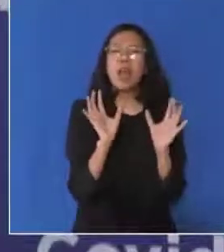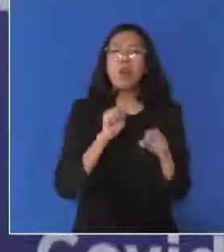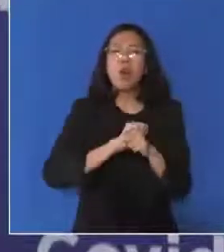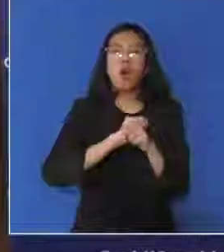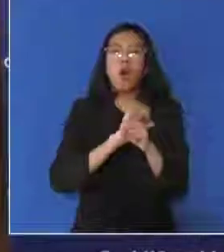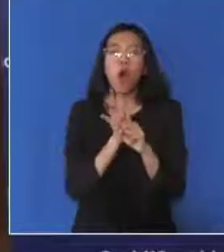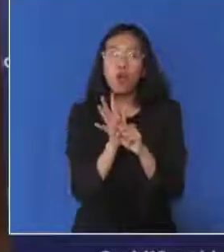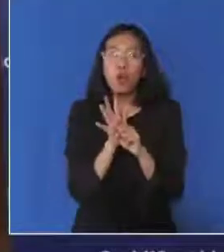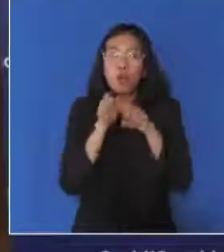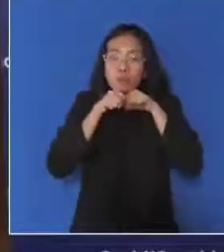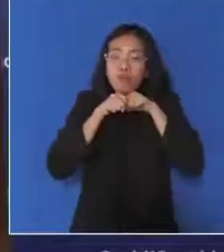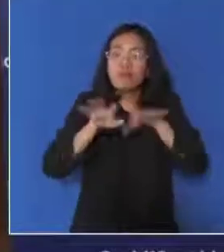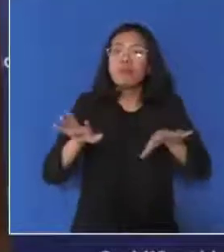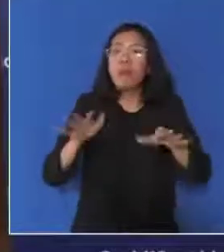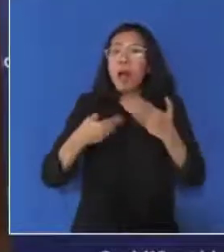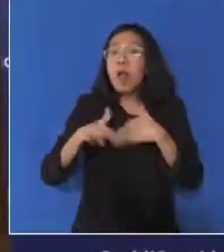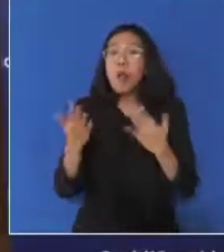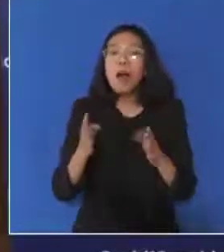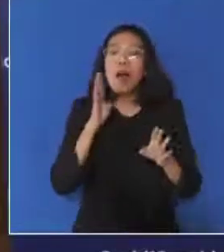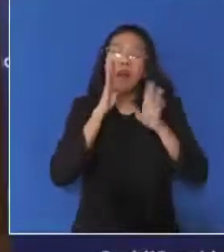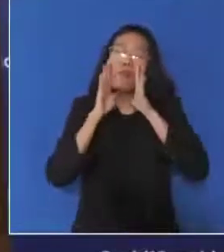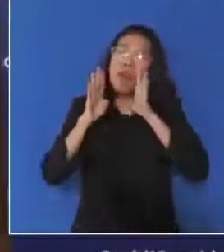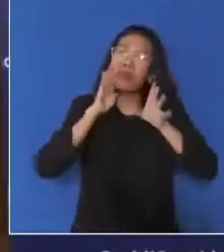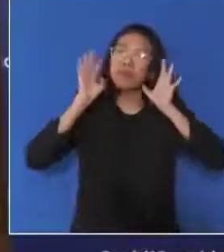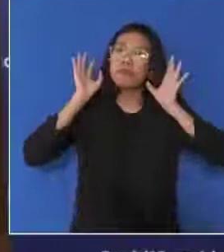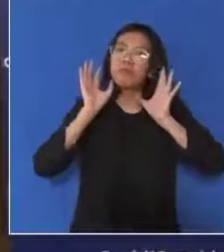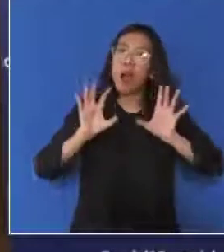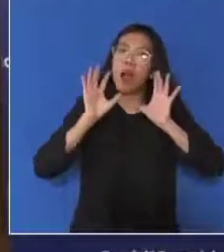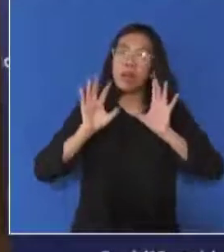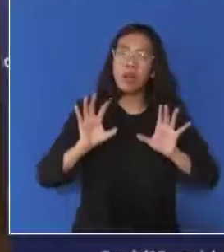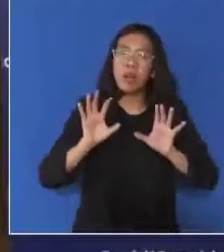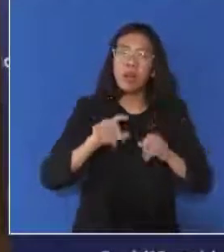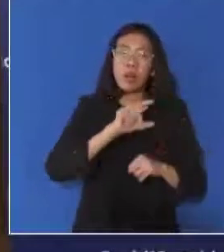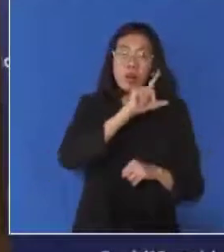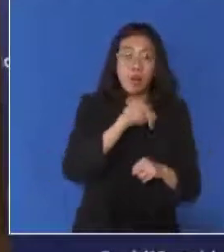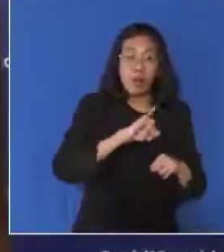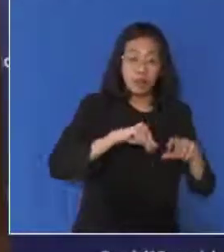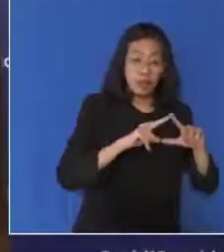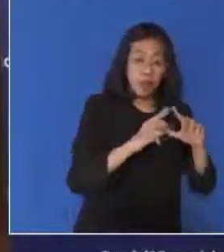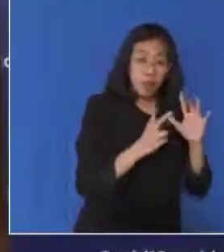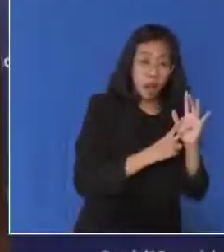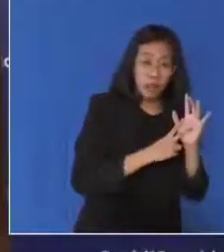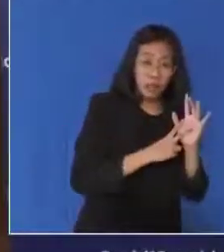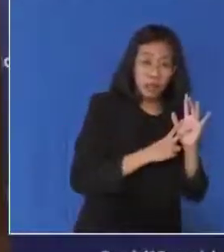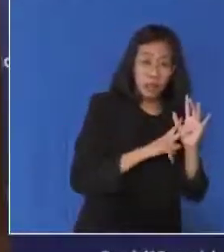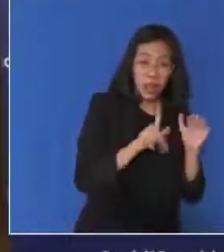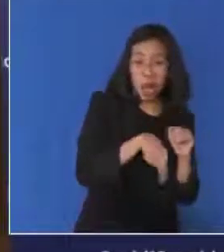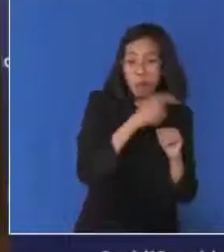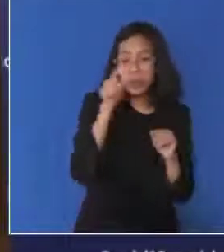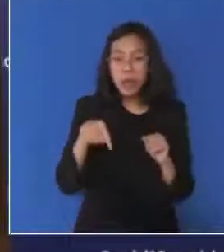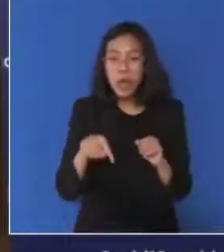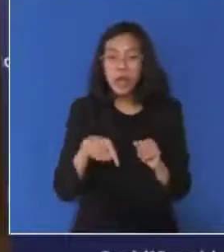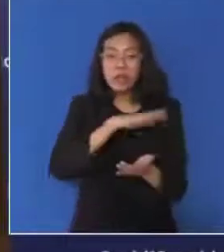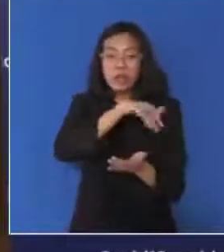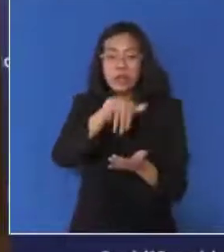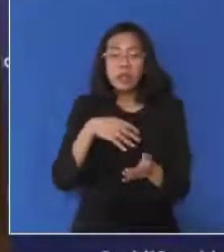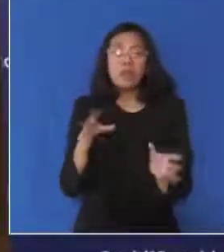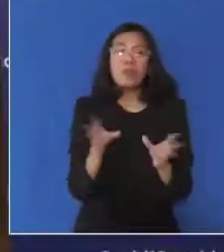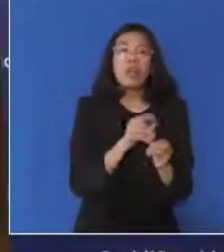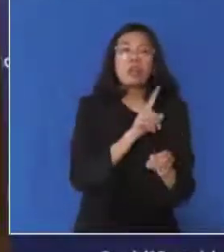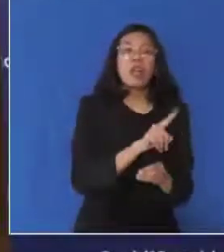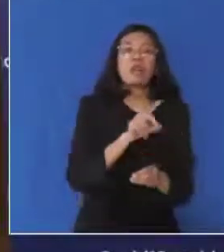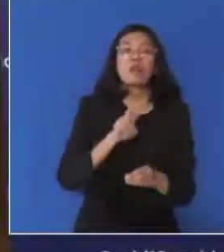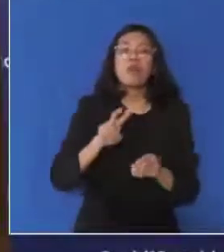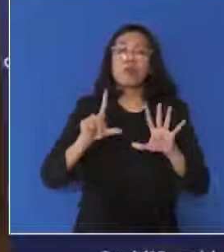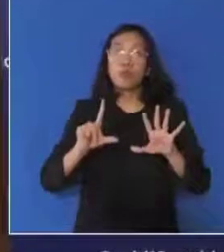itu adalah melalui Facebook itu sampai bulan ini tercatat dari bulan Januari ada 127 dari Watch Hai ada